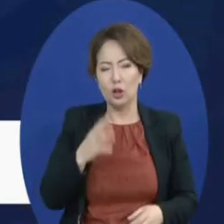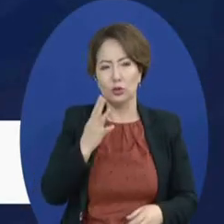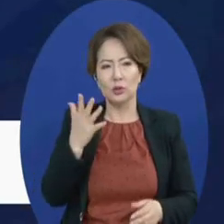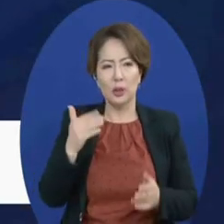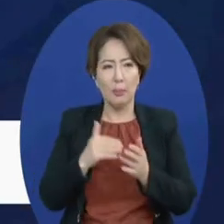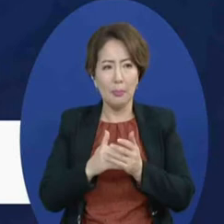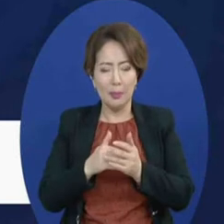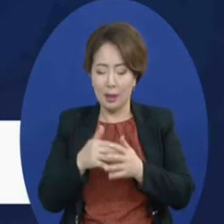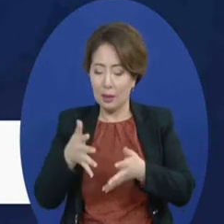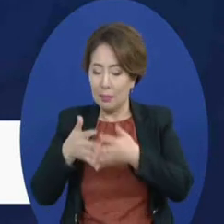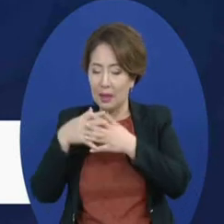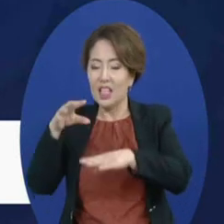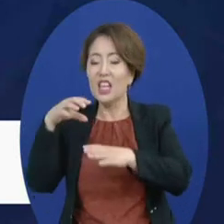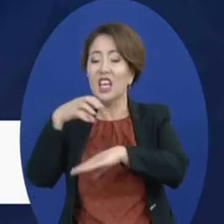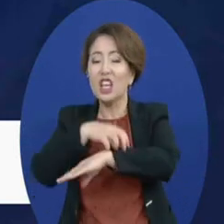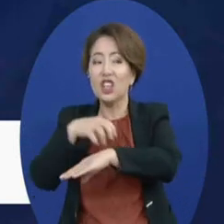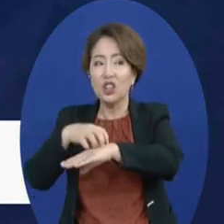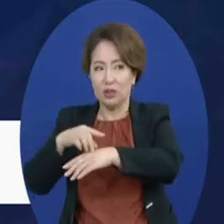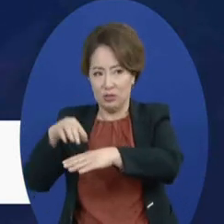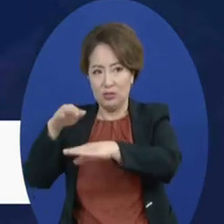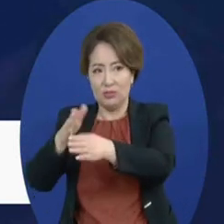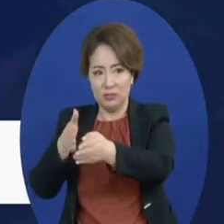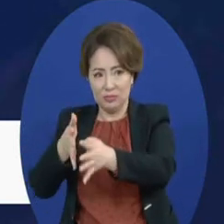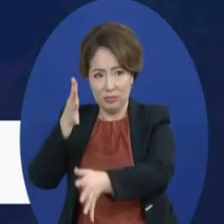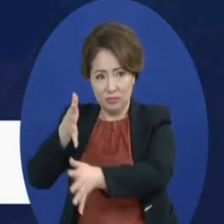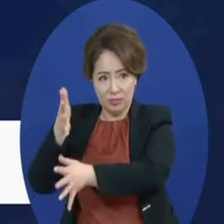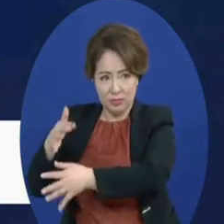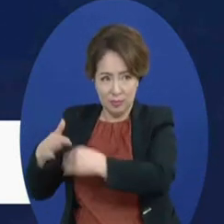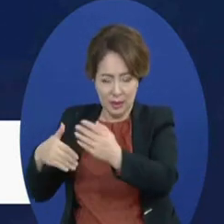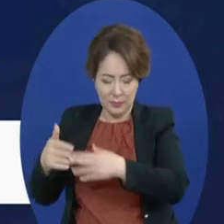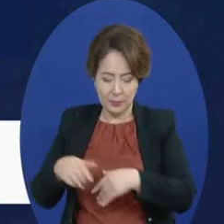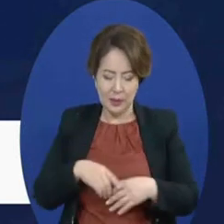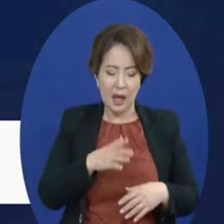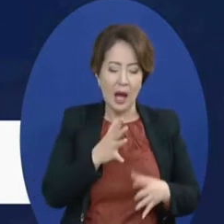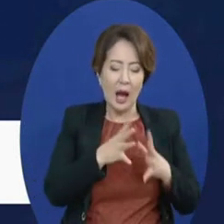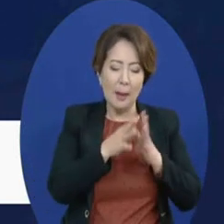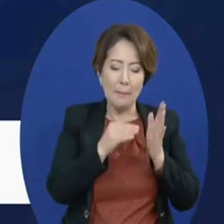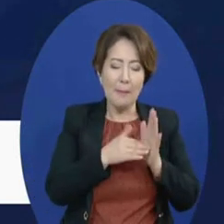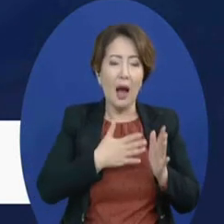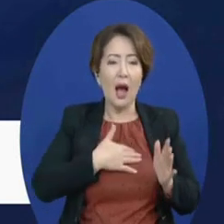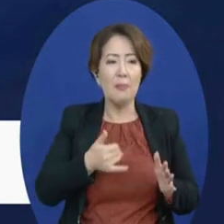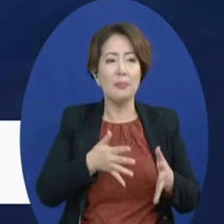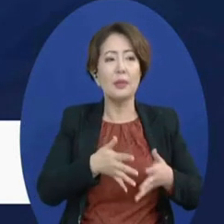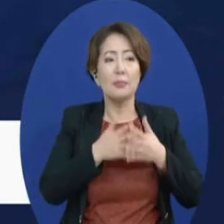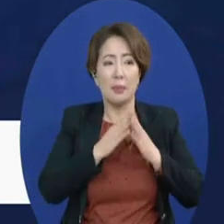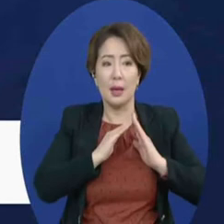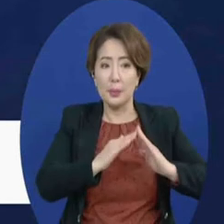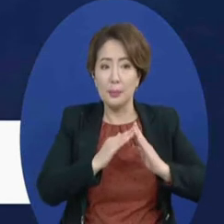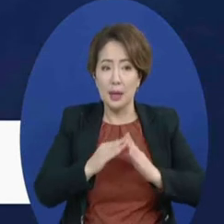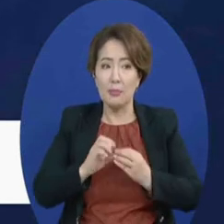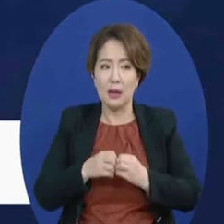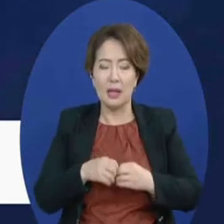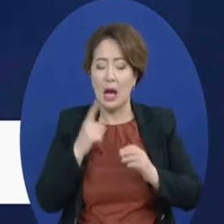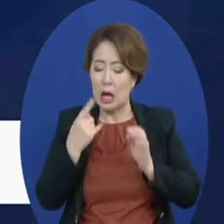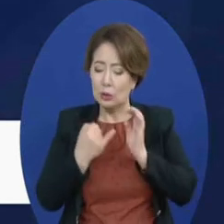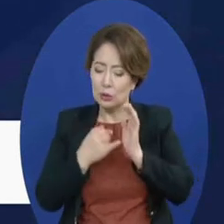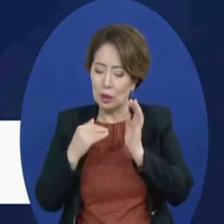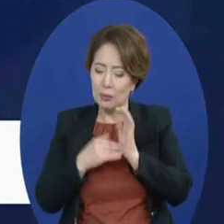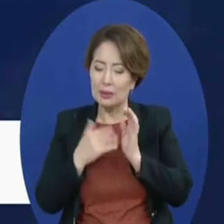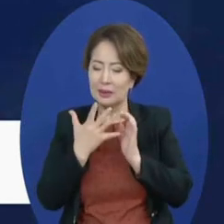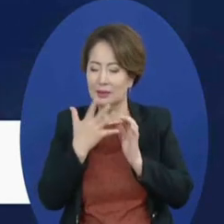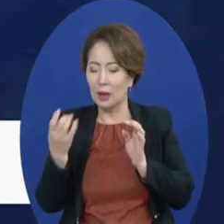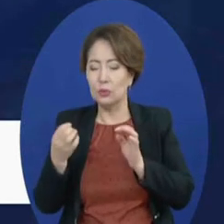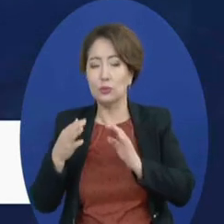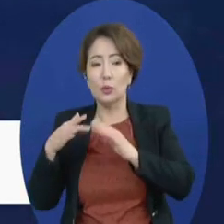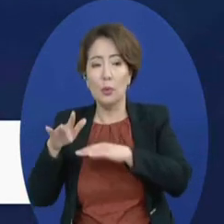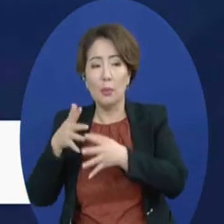сууцыг нь гэр хорооллолд байгуулна. Дэд бүтцийн төвд холбогдсон 10 мянган амьны орон сууц байна. Мөн 16500 гаруй орон сууцыг дагуулах